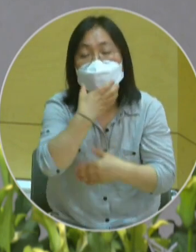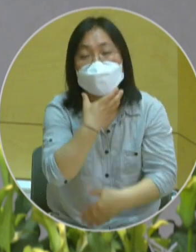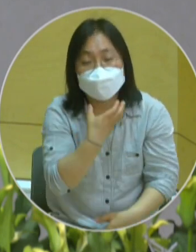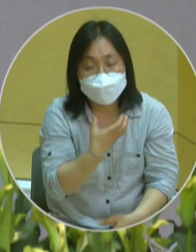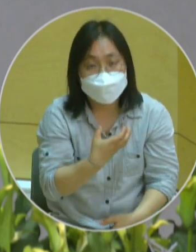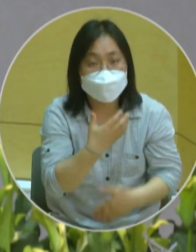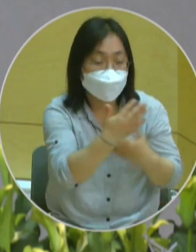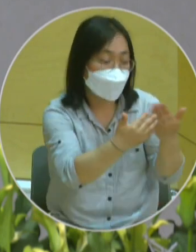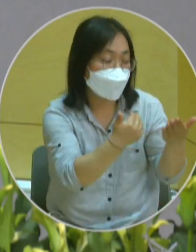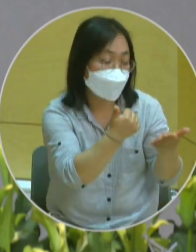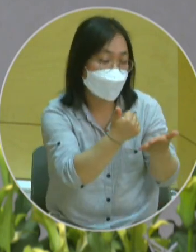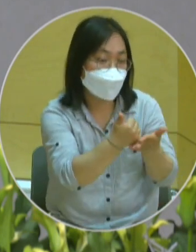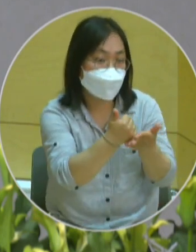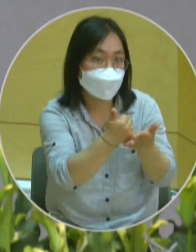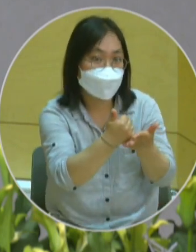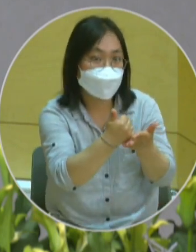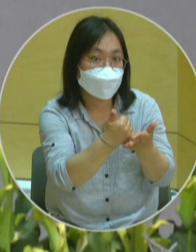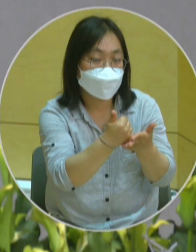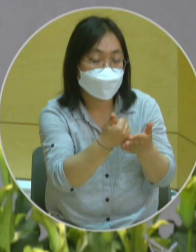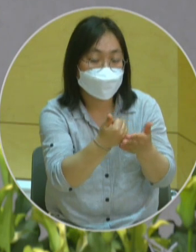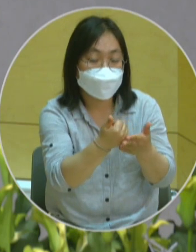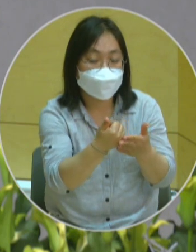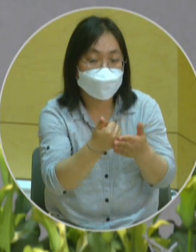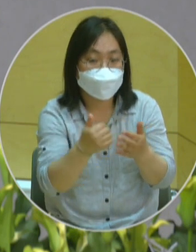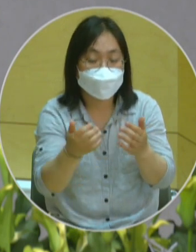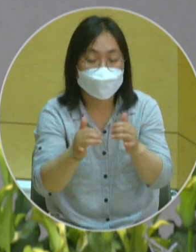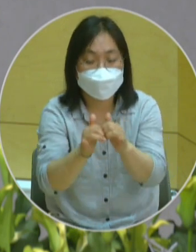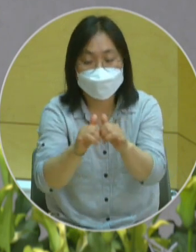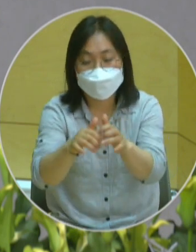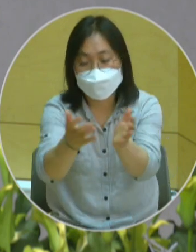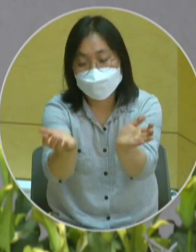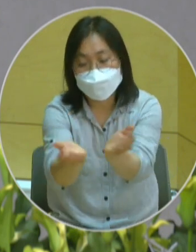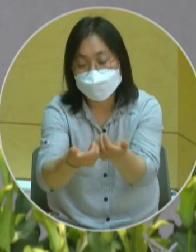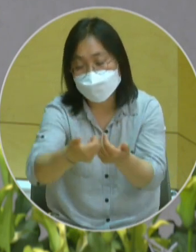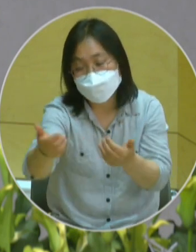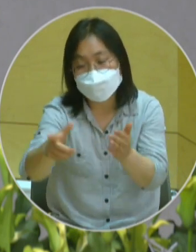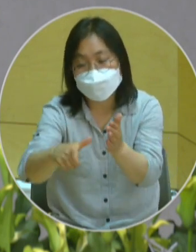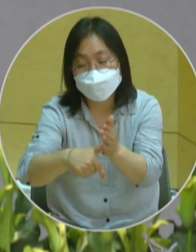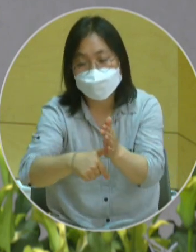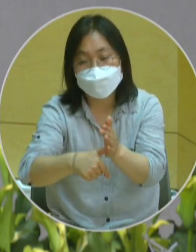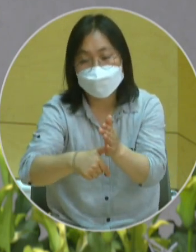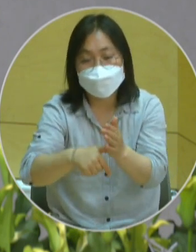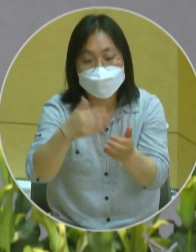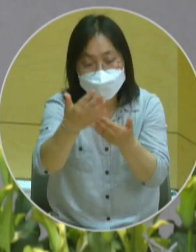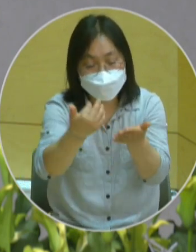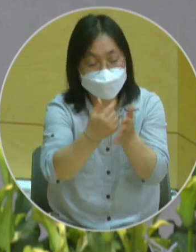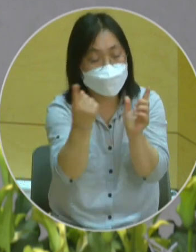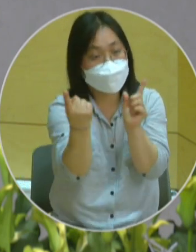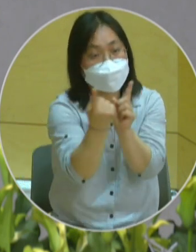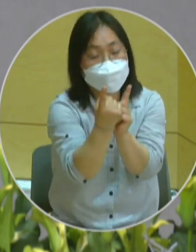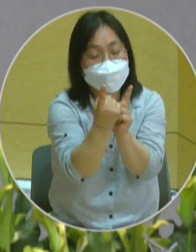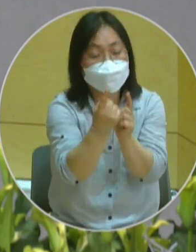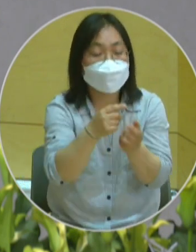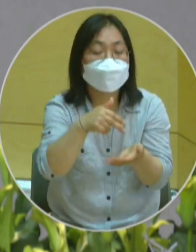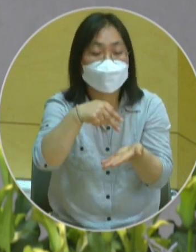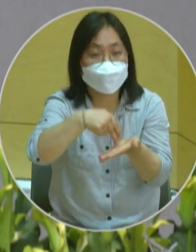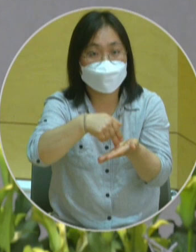아브라함이 하나님의 일행이 떠날 때 그냥 그다리 하나님과 대면하면서 있었습니다.